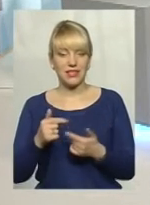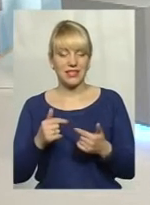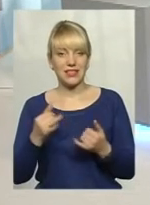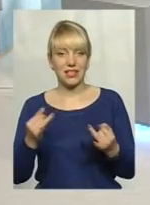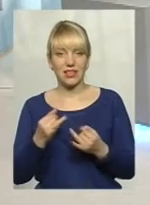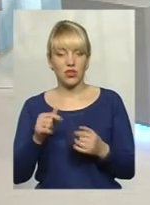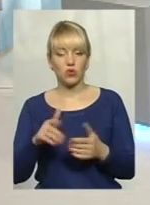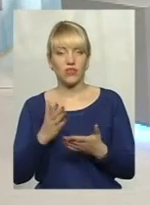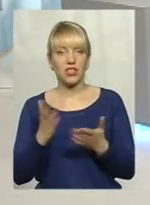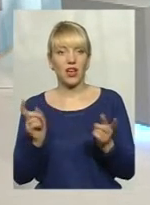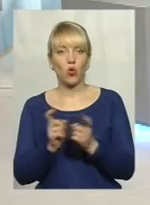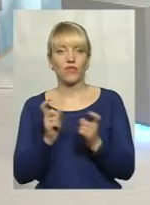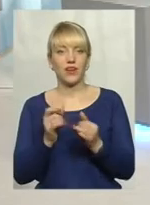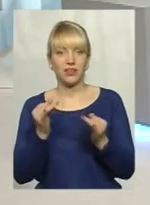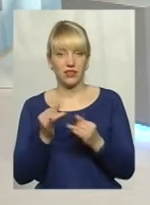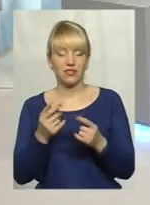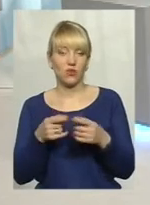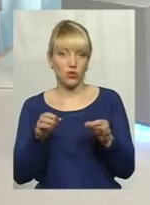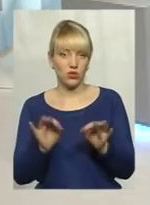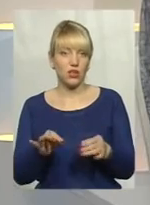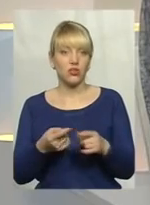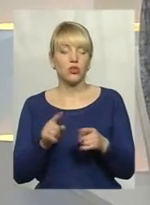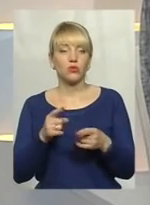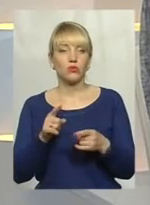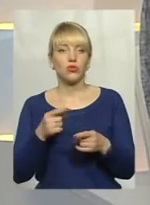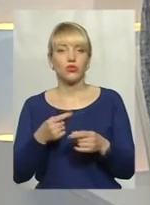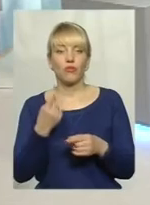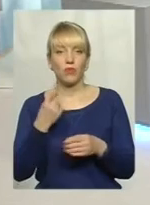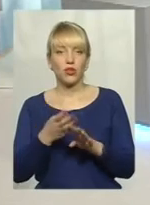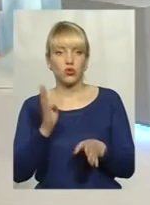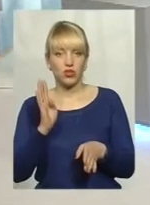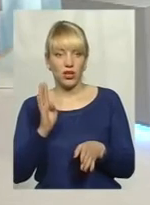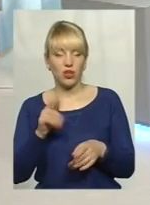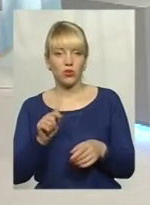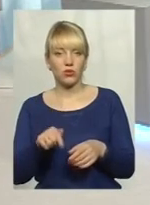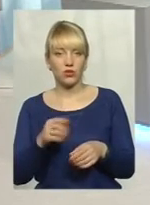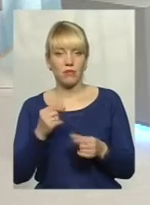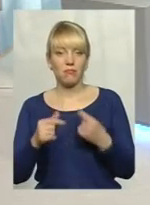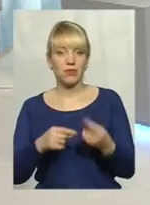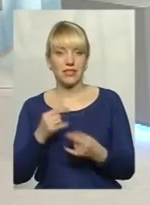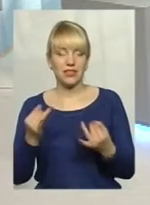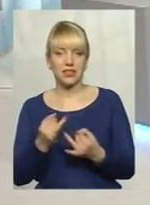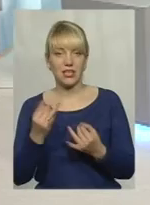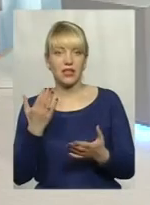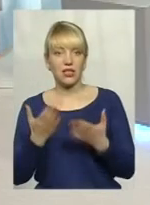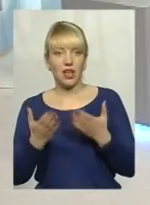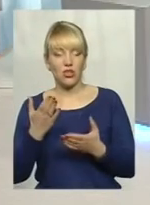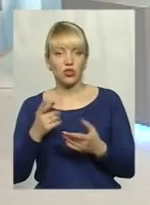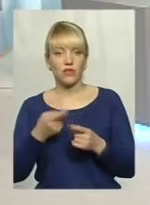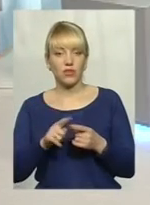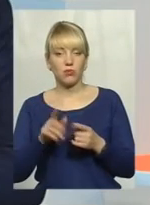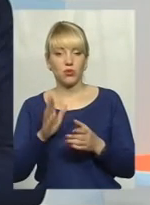є конфлікт інтересів. Звичайно, тому що ставиться в першу чергу бізнес-інтерес, тому що якщо він буде